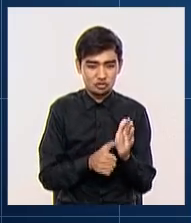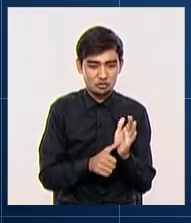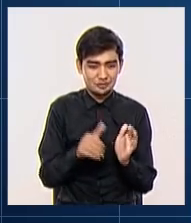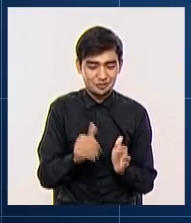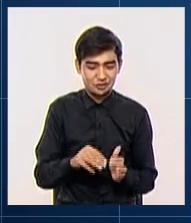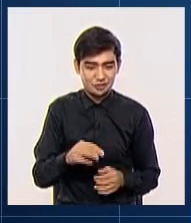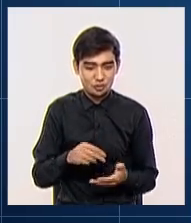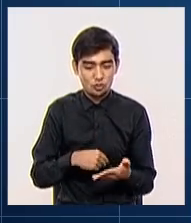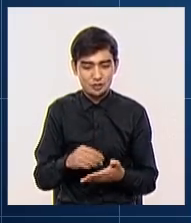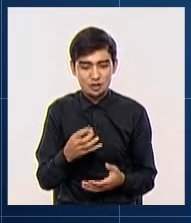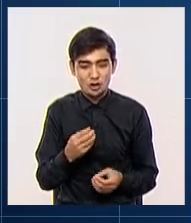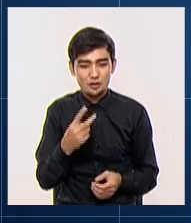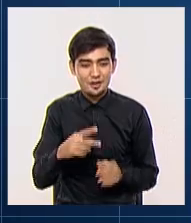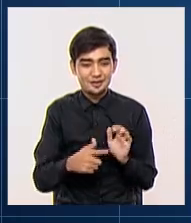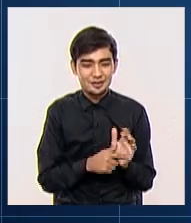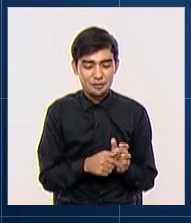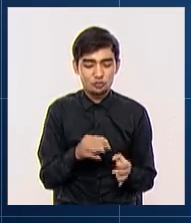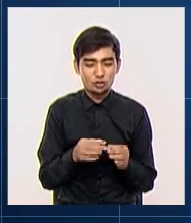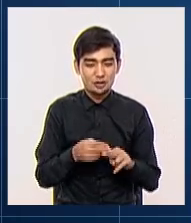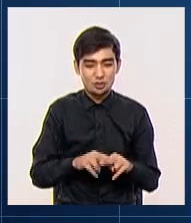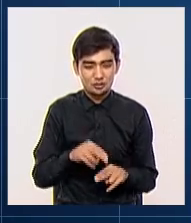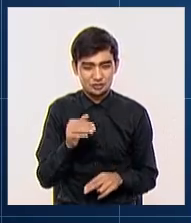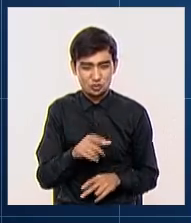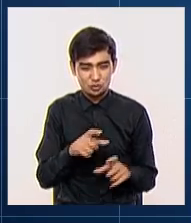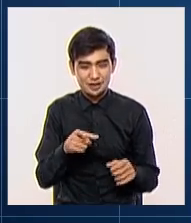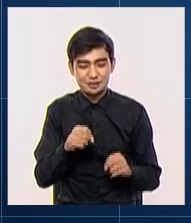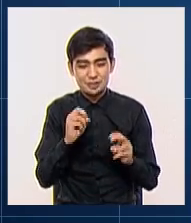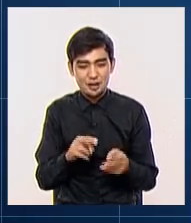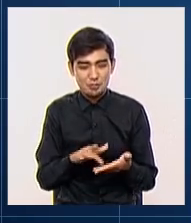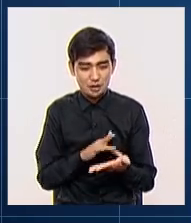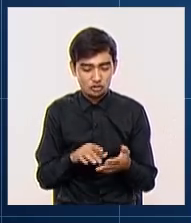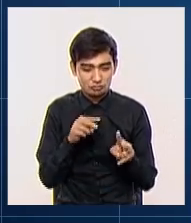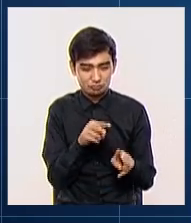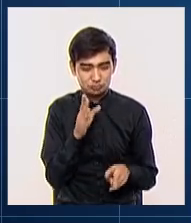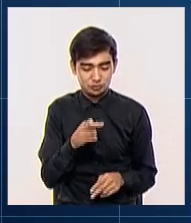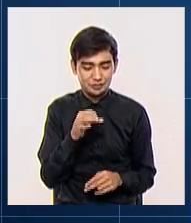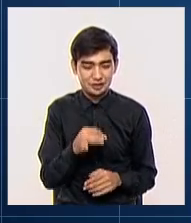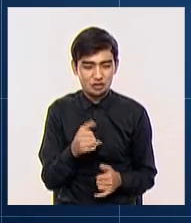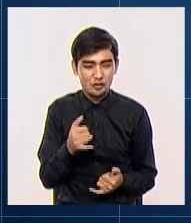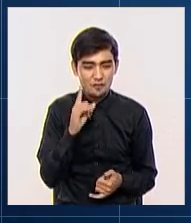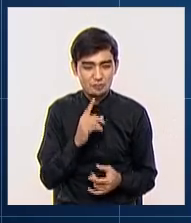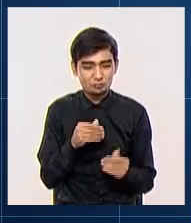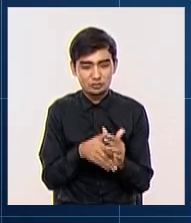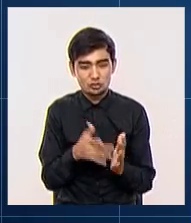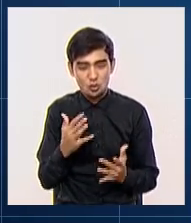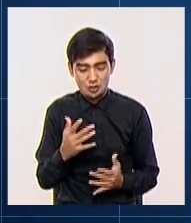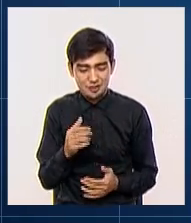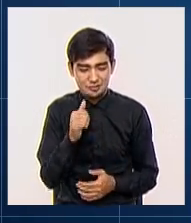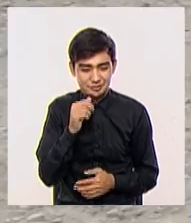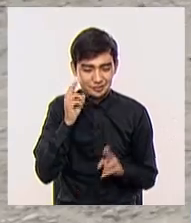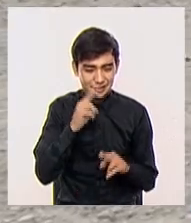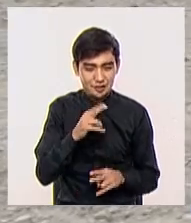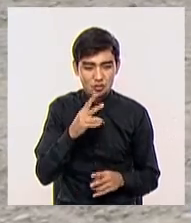алынады. Ал қалған 27 мыңнан астам сотталғандар арнайы планшеттер арқылы бақылауда болмақ. Әзірге оған қанша қаражат бөлінгені